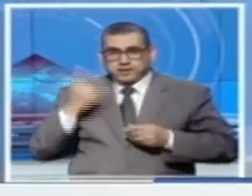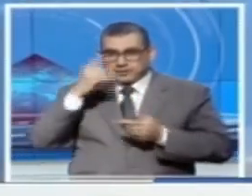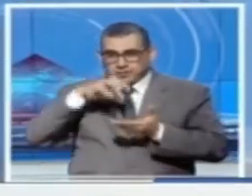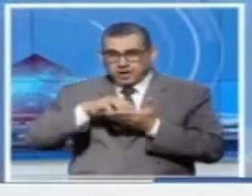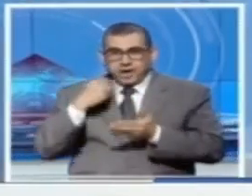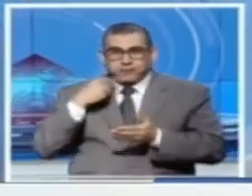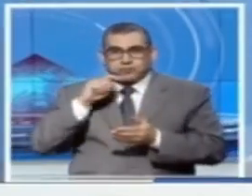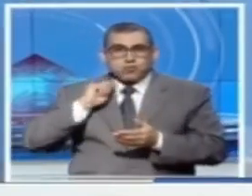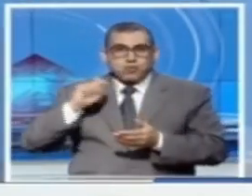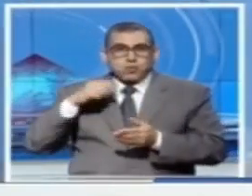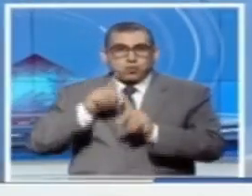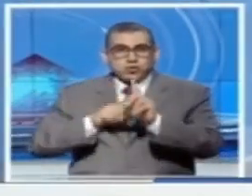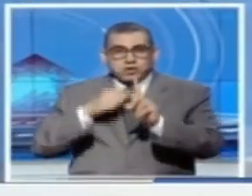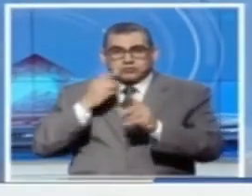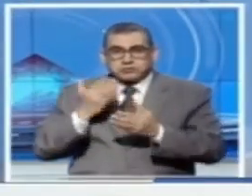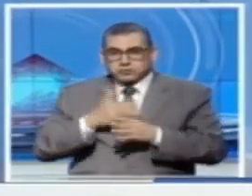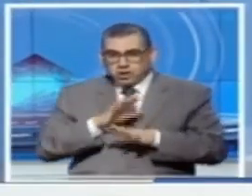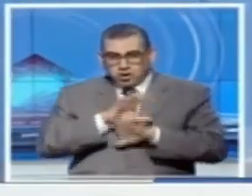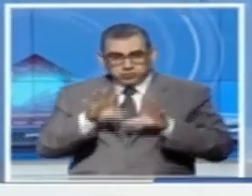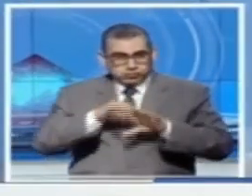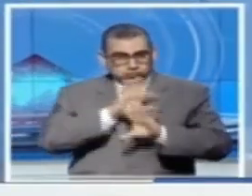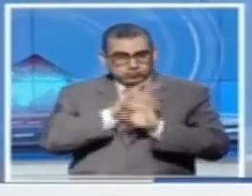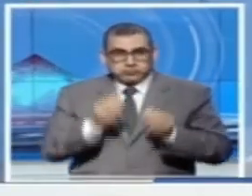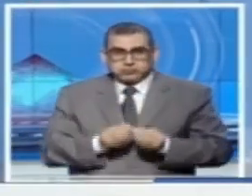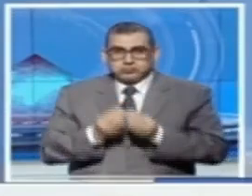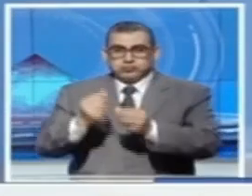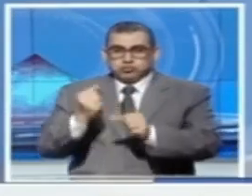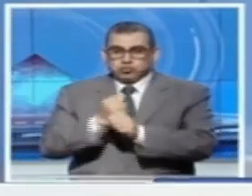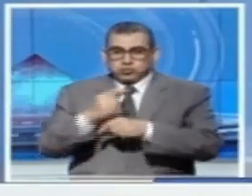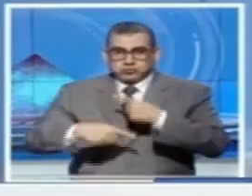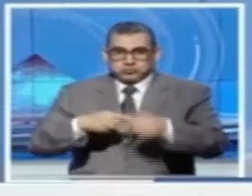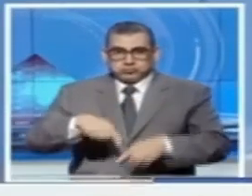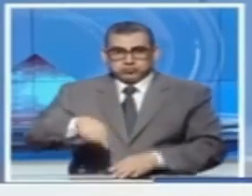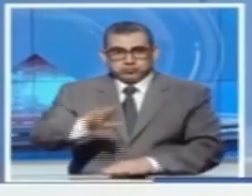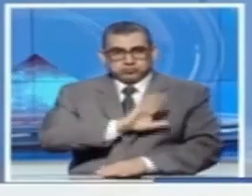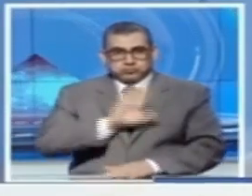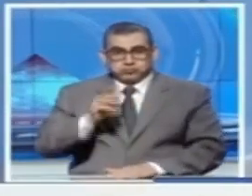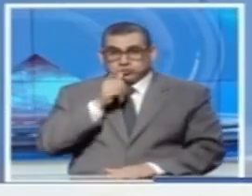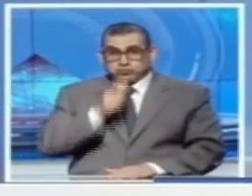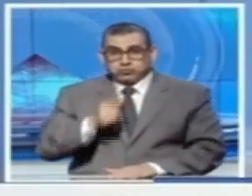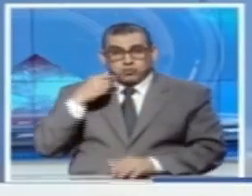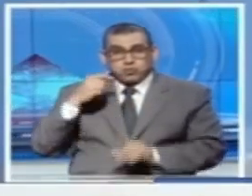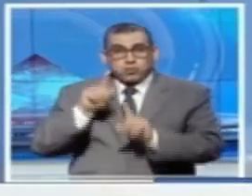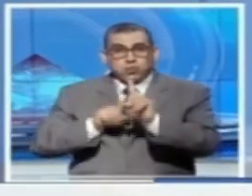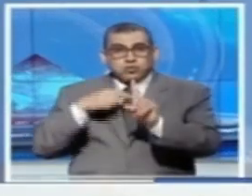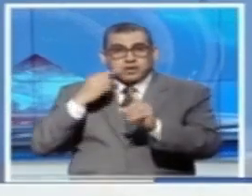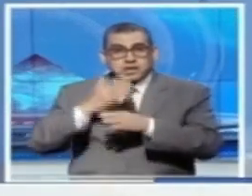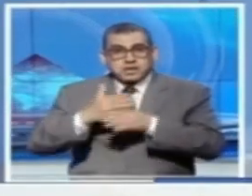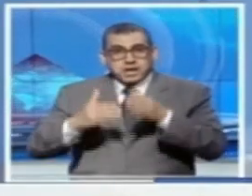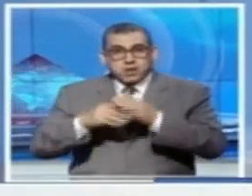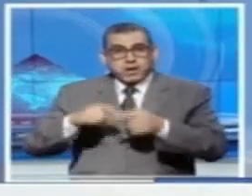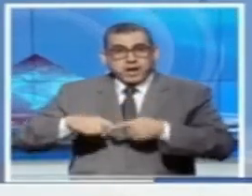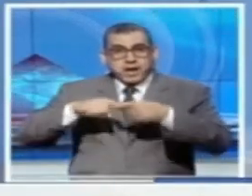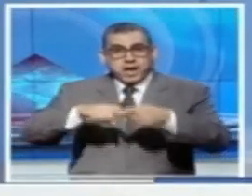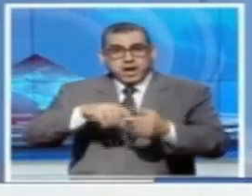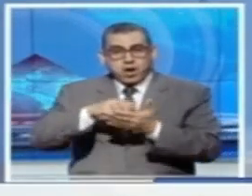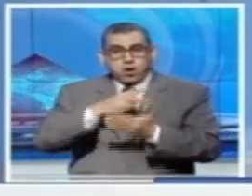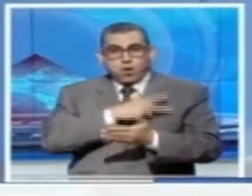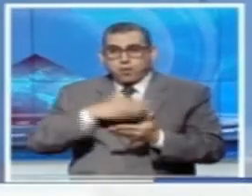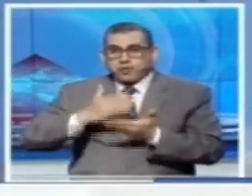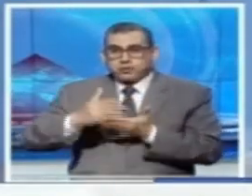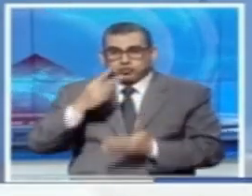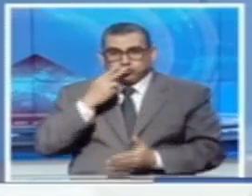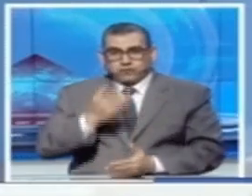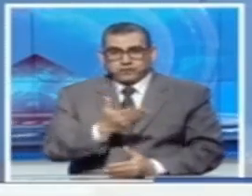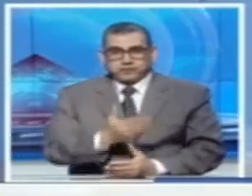إطار الاستعداد لتسليمه وبدء تشغيله خلال الفترة المقبلة. كما تفقد وزارتي الإسكان والنقل بالحي الحكومي.